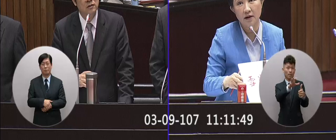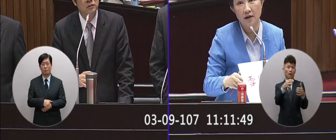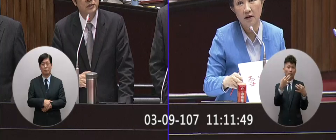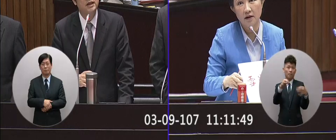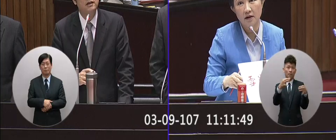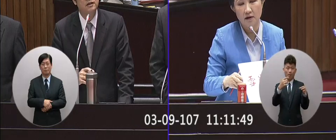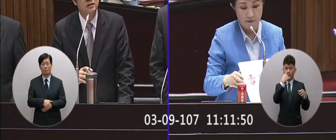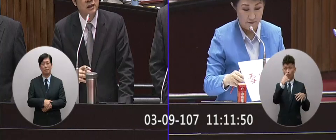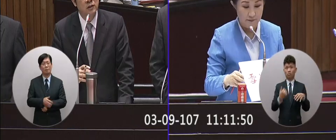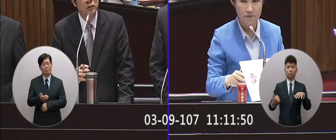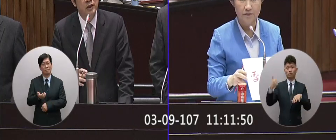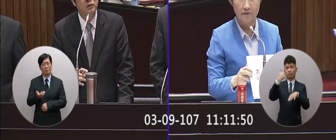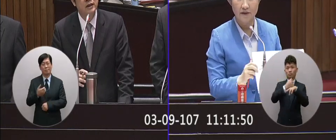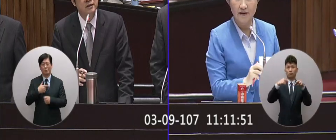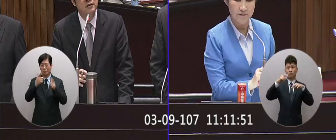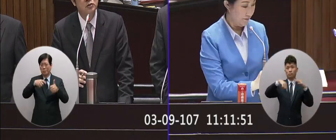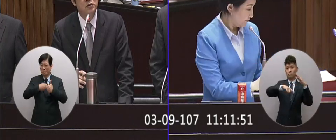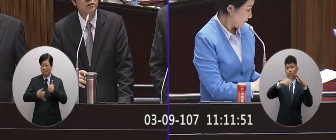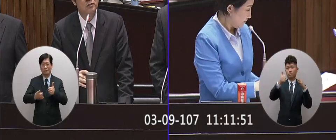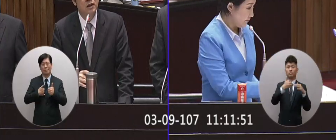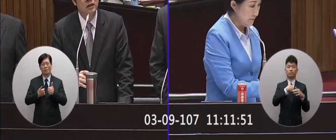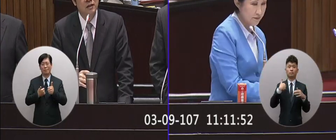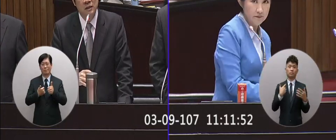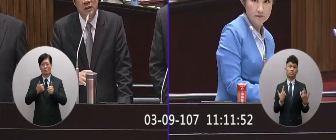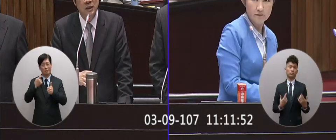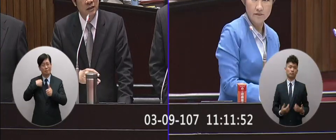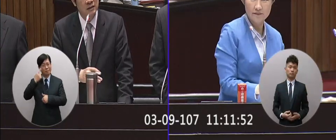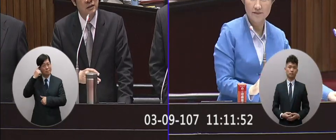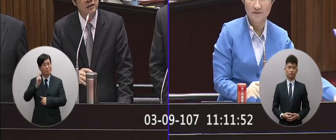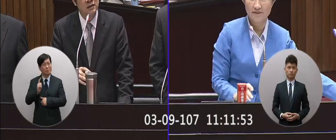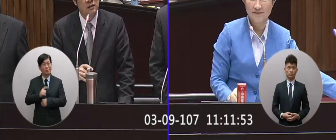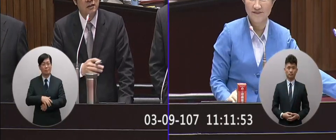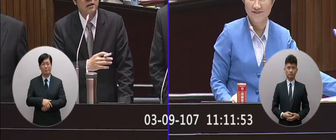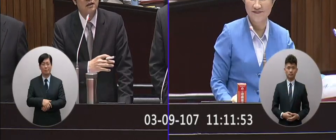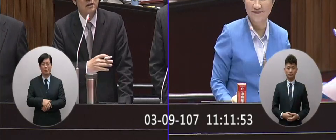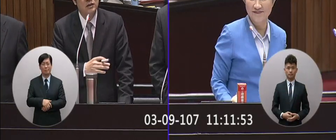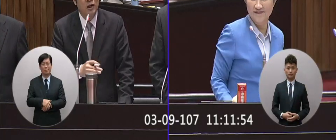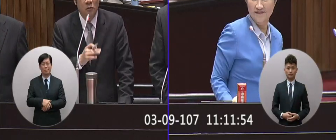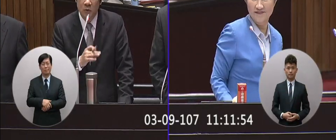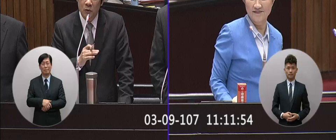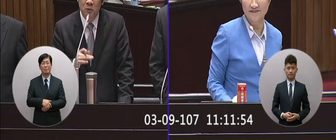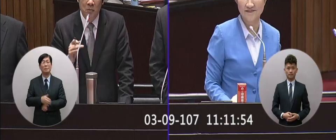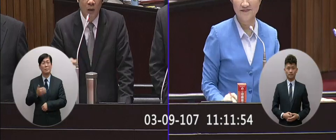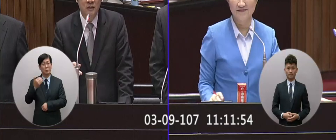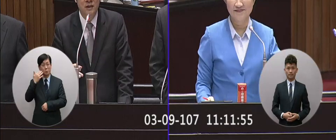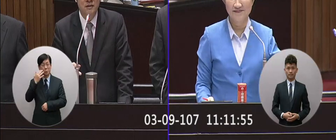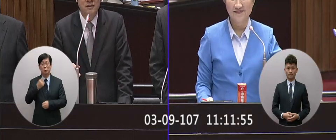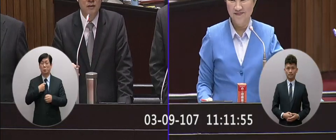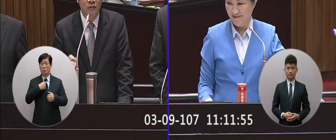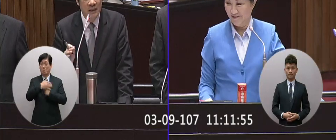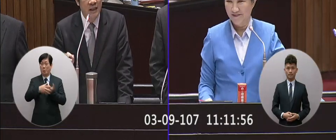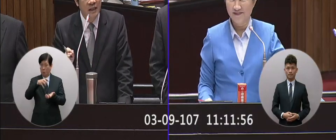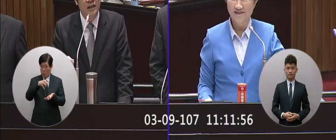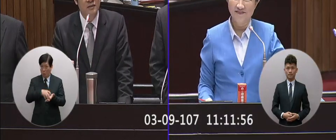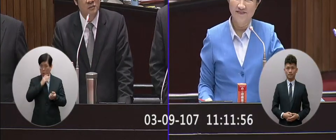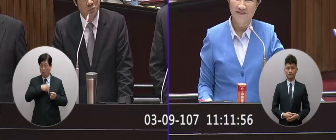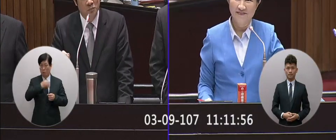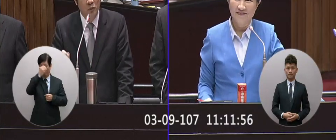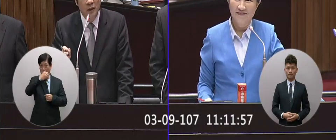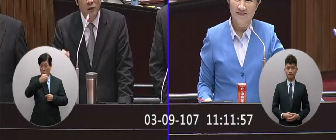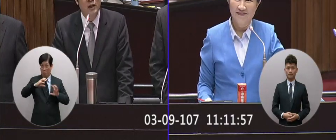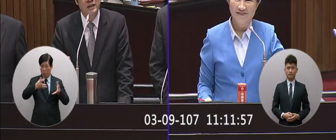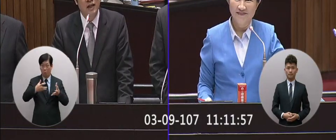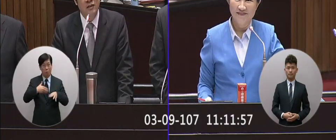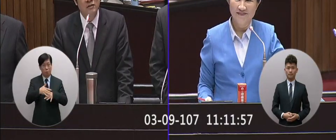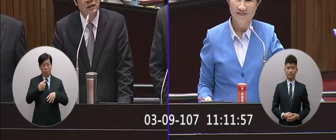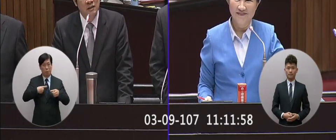啊！ 不是。那个卢委员，我意思是说，你这个 要去保证梵蒂冈